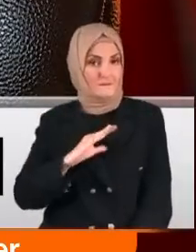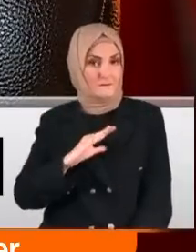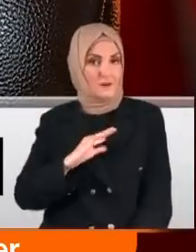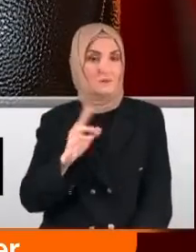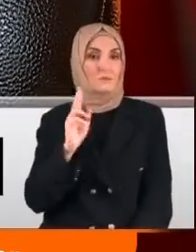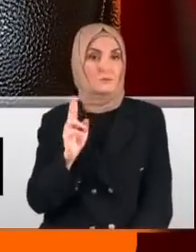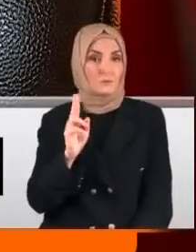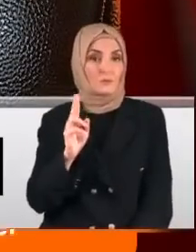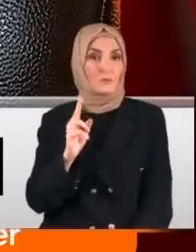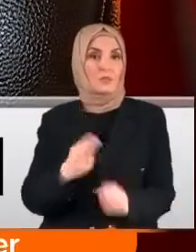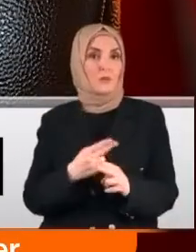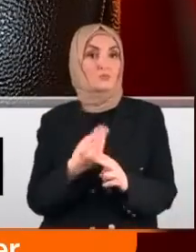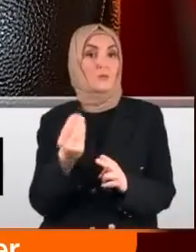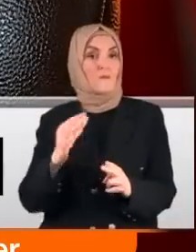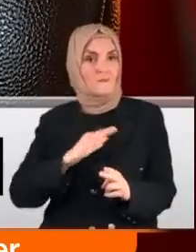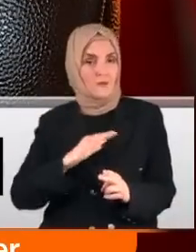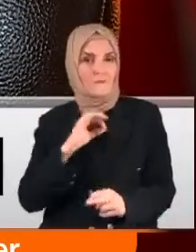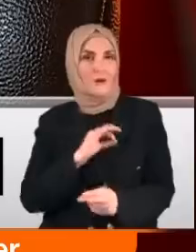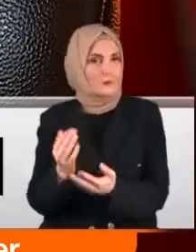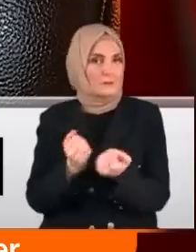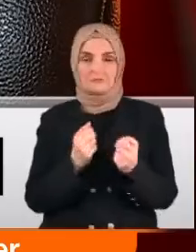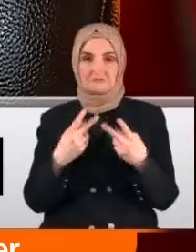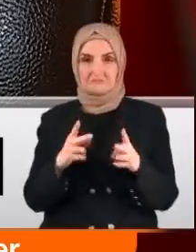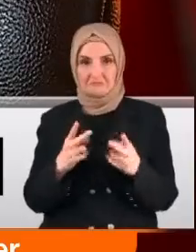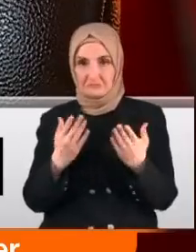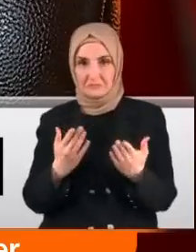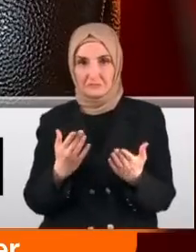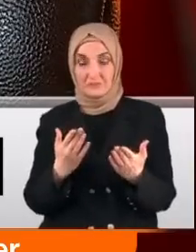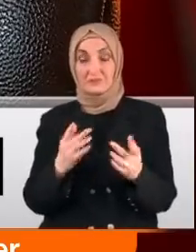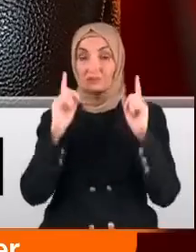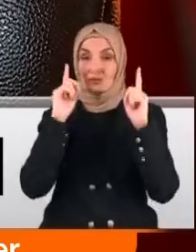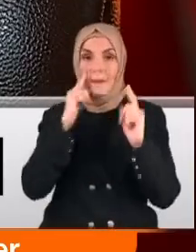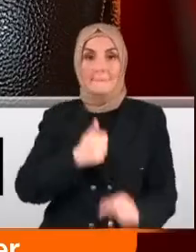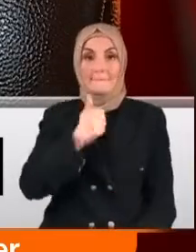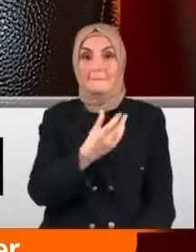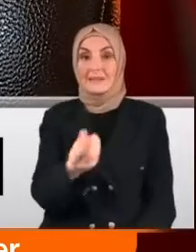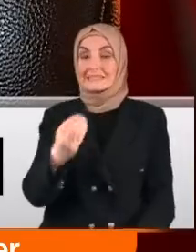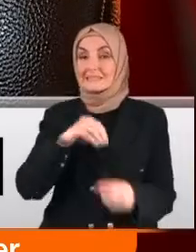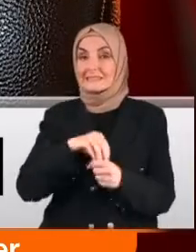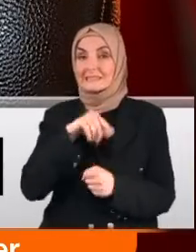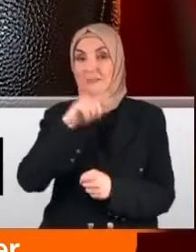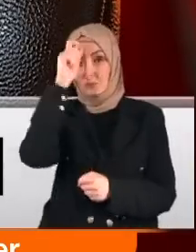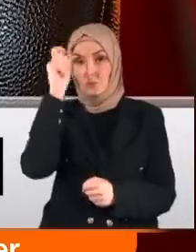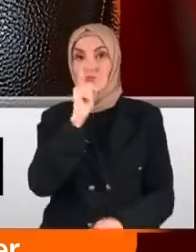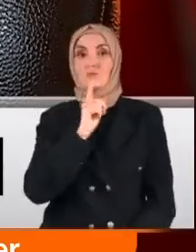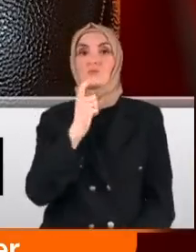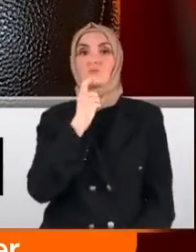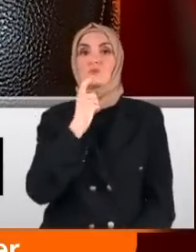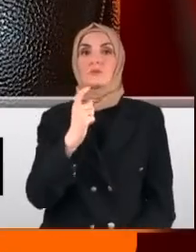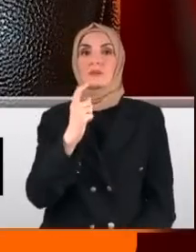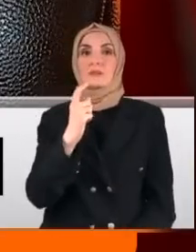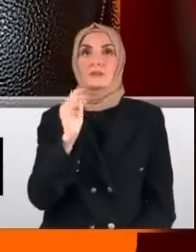tecrübelerinden yararlanabiliriz. İnşallah kabinemizde Türkiye yüzyılı vizyonumuza ayak